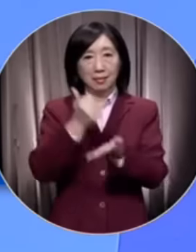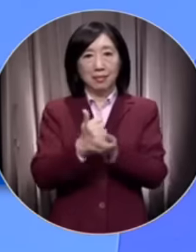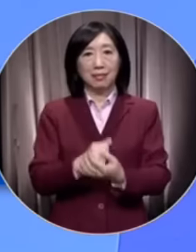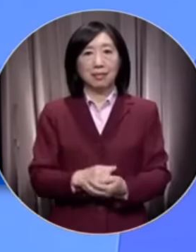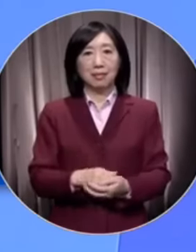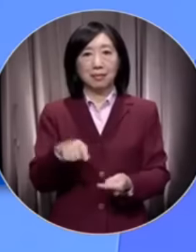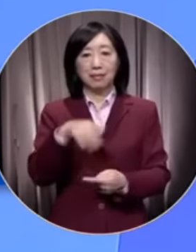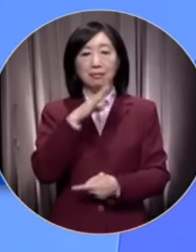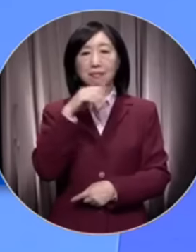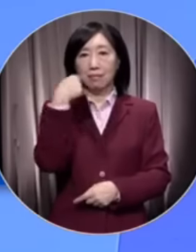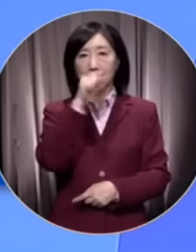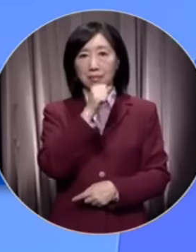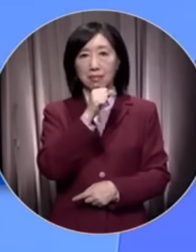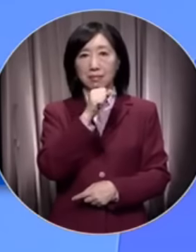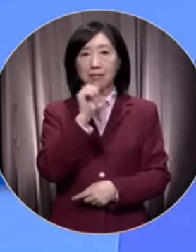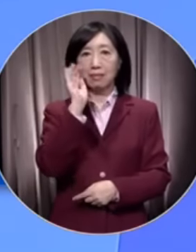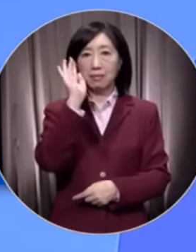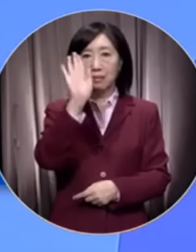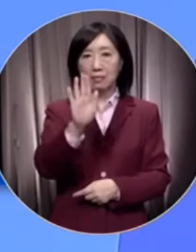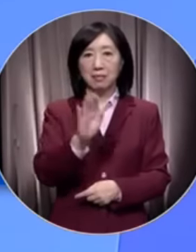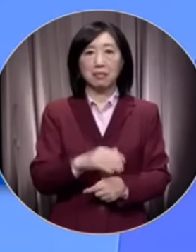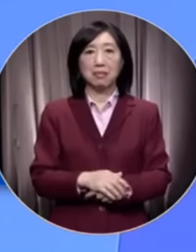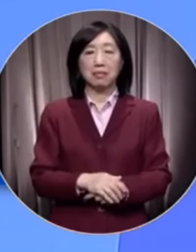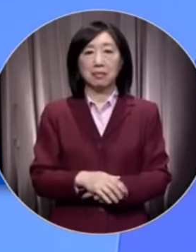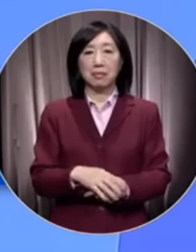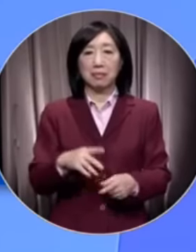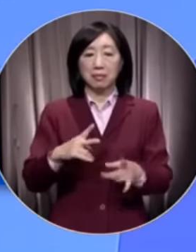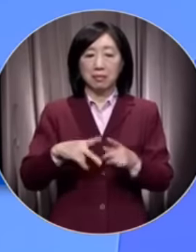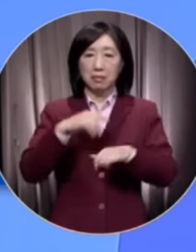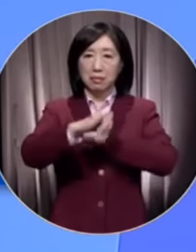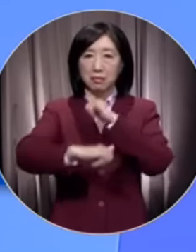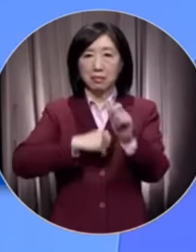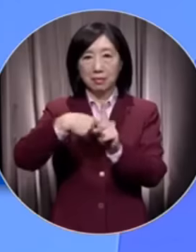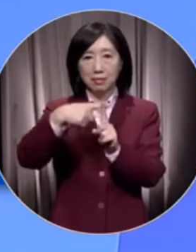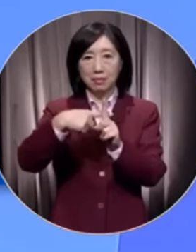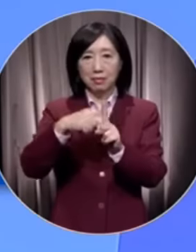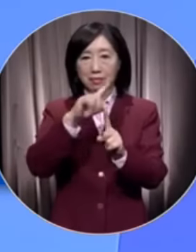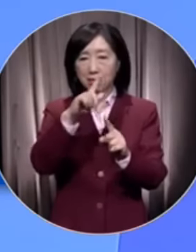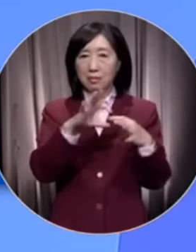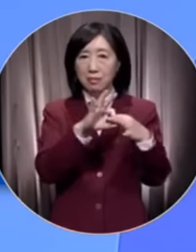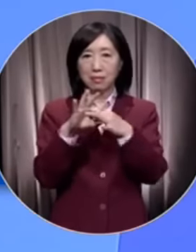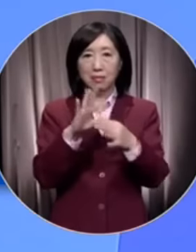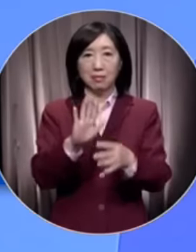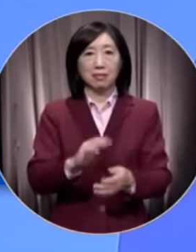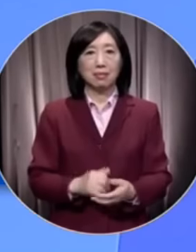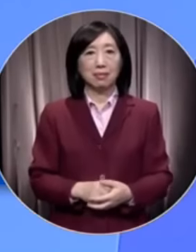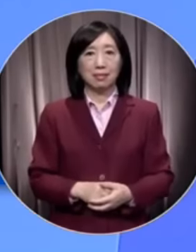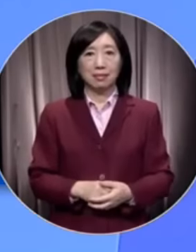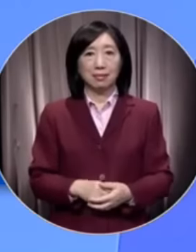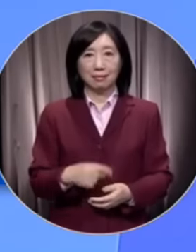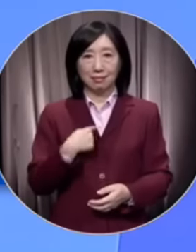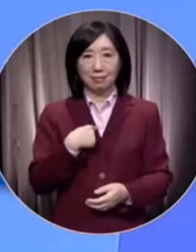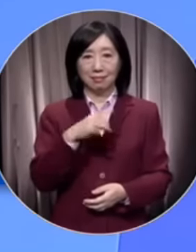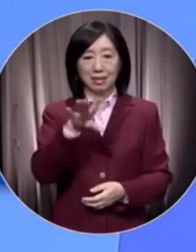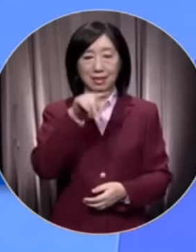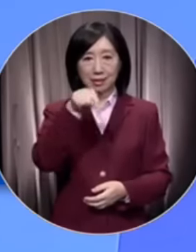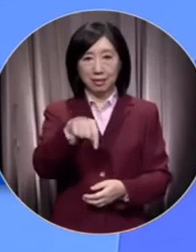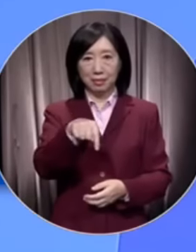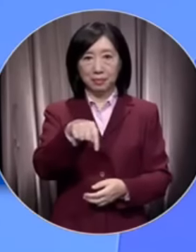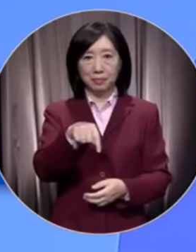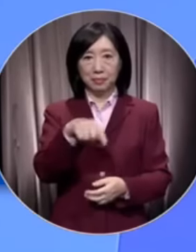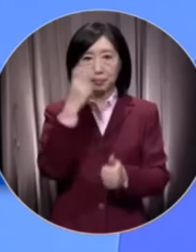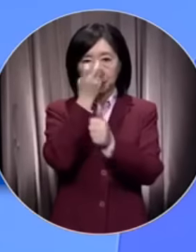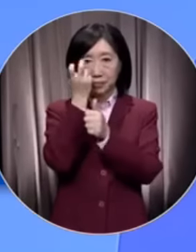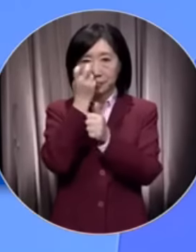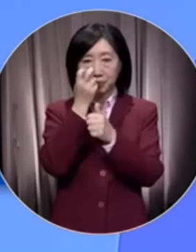是台湾未来生存发展以及我们生活品质非常关键的选择。我们透过这样相互检